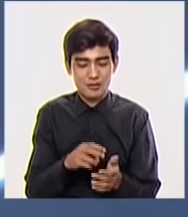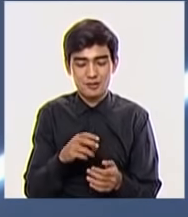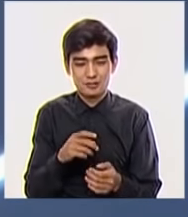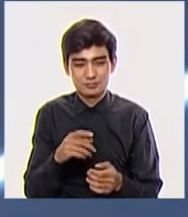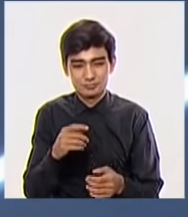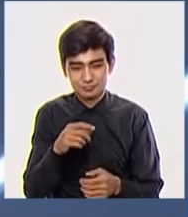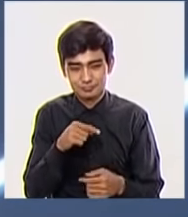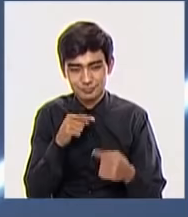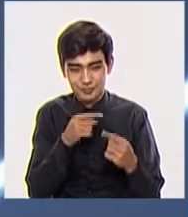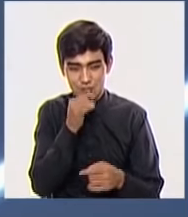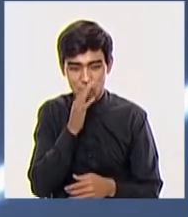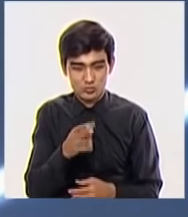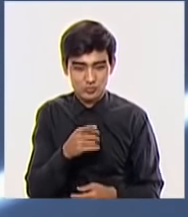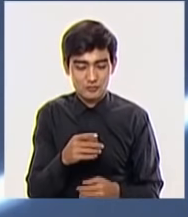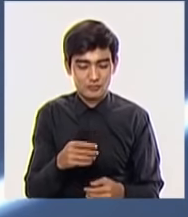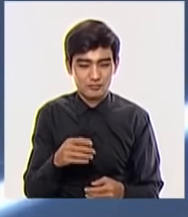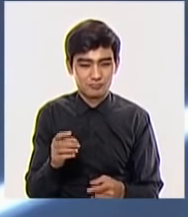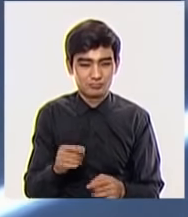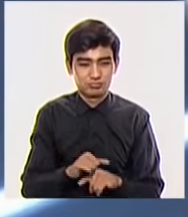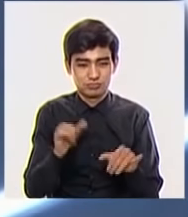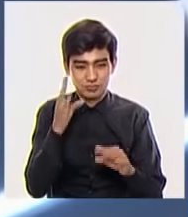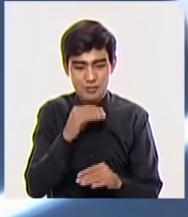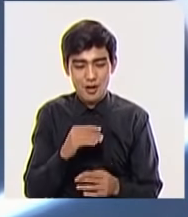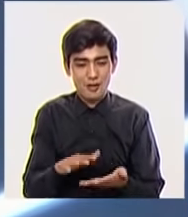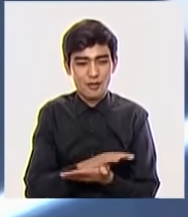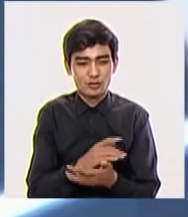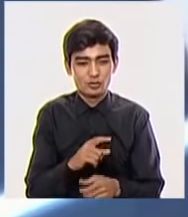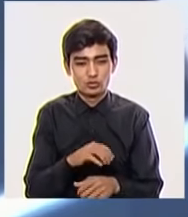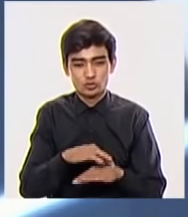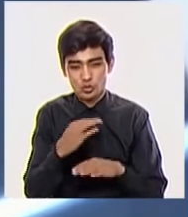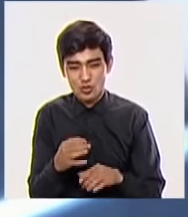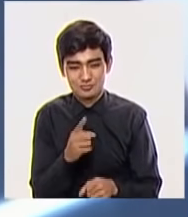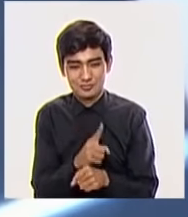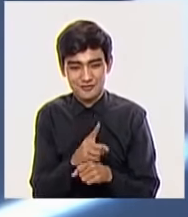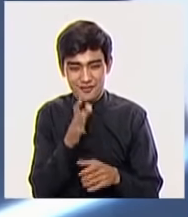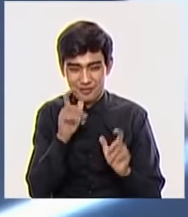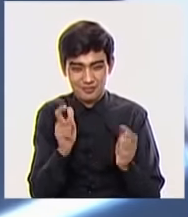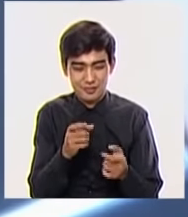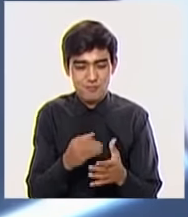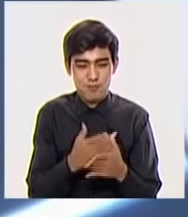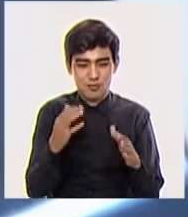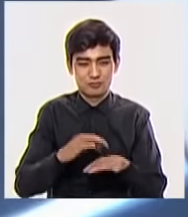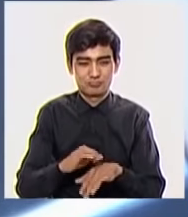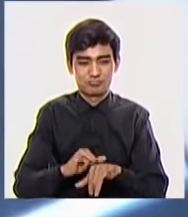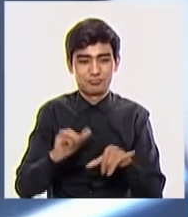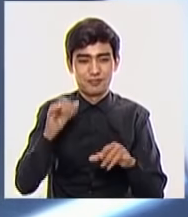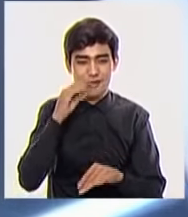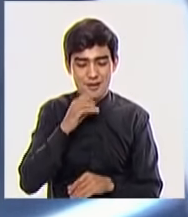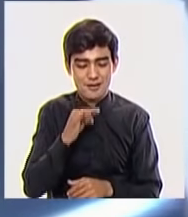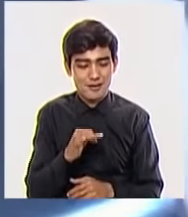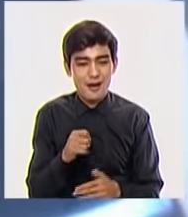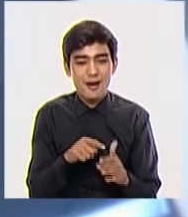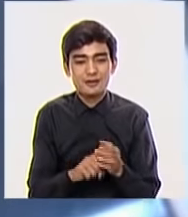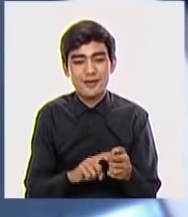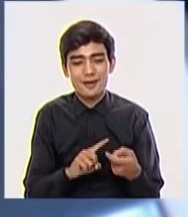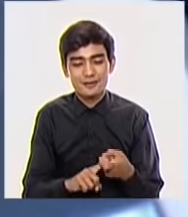уверены бельгийские иммунологи. Они опасаются, что отмена строгих карантинных мер в большинстве стран приведет к росту заражений. Означает ли это